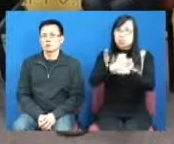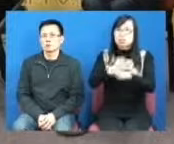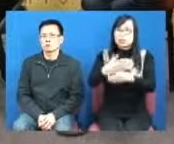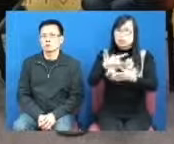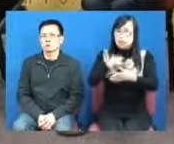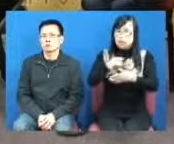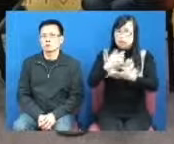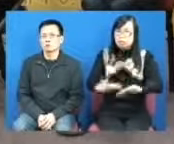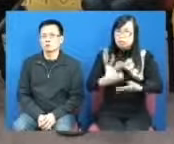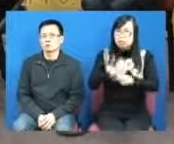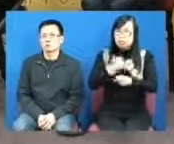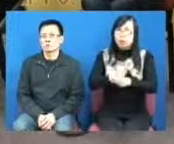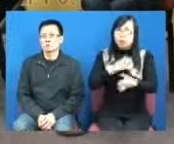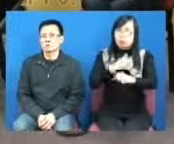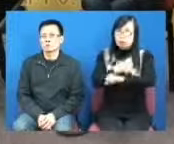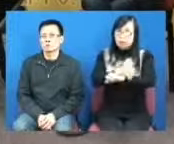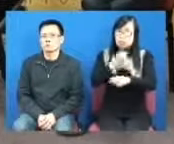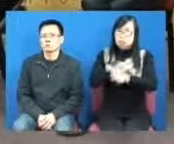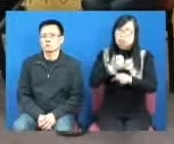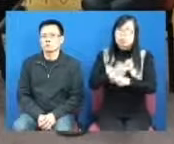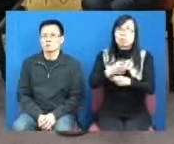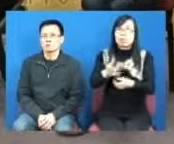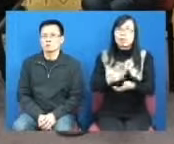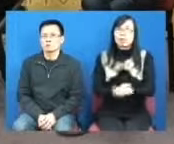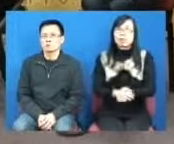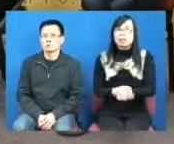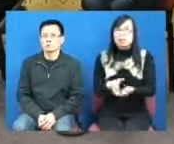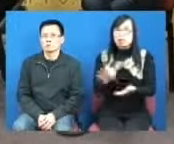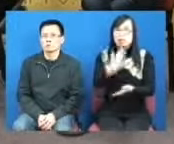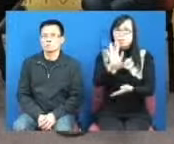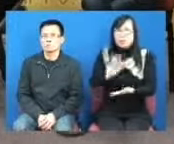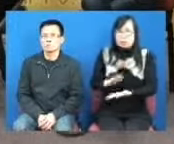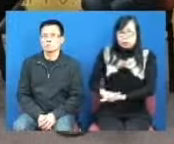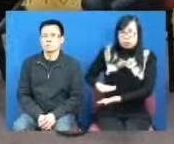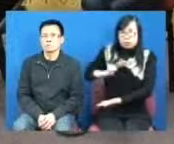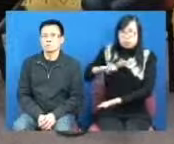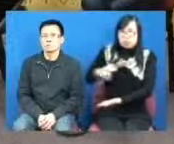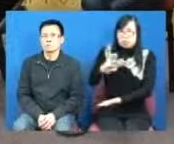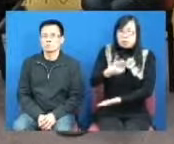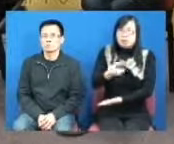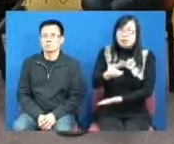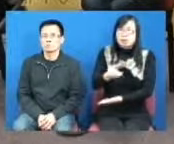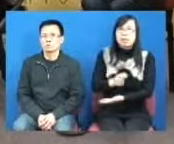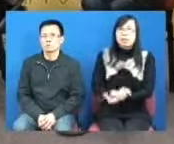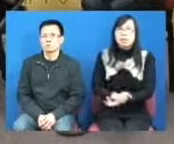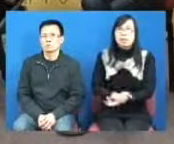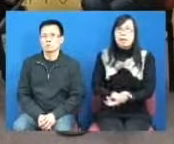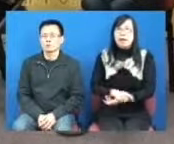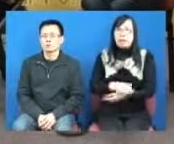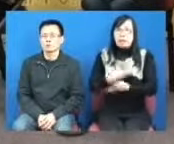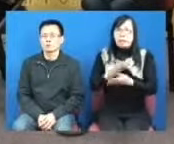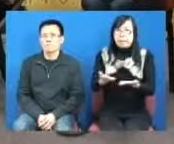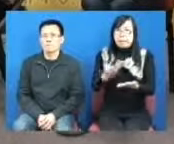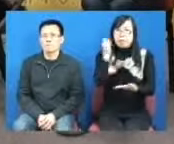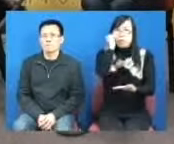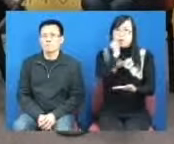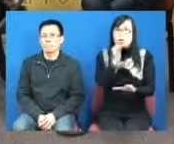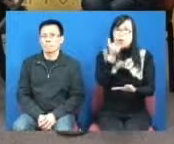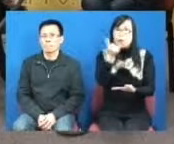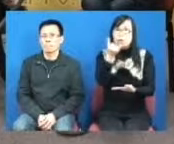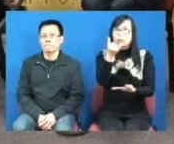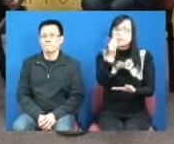做的因為如果不是你越遲做你越不能累積足夠的錢可以使到老人家65歲